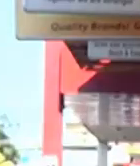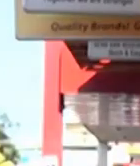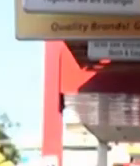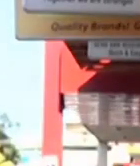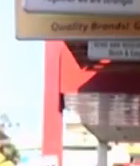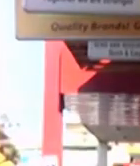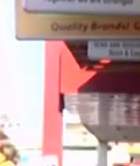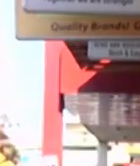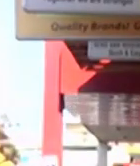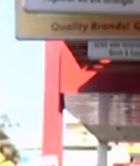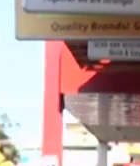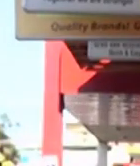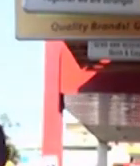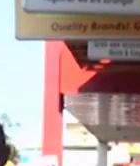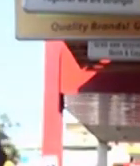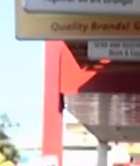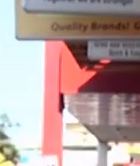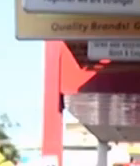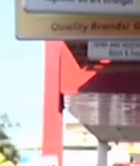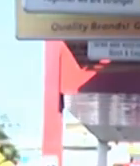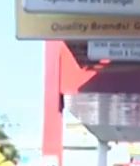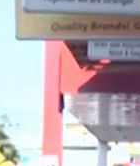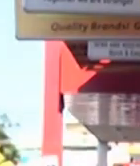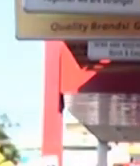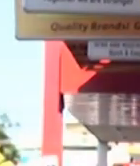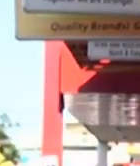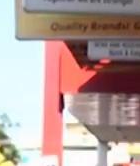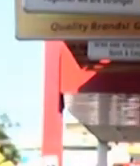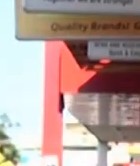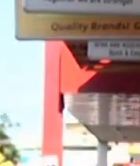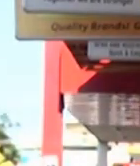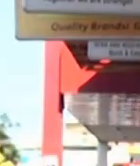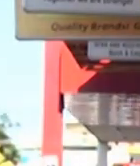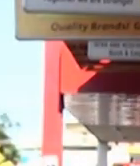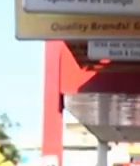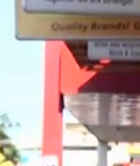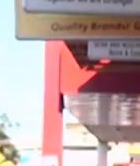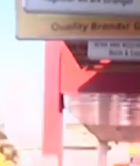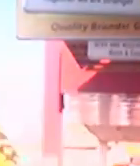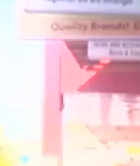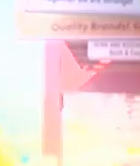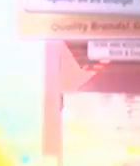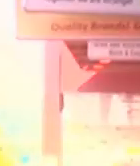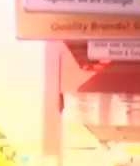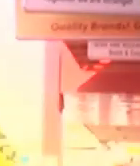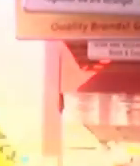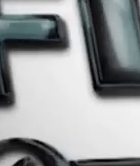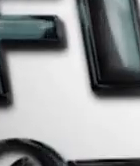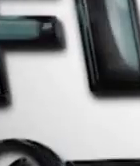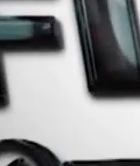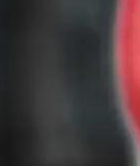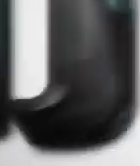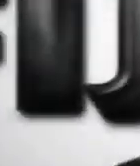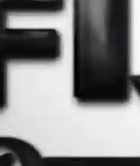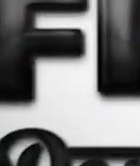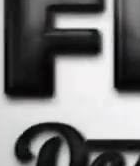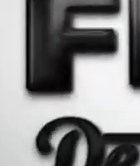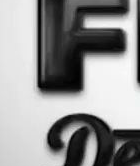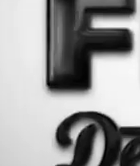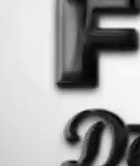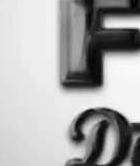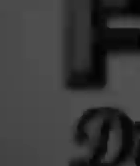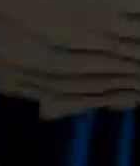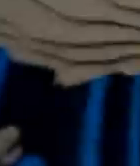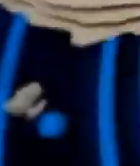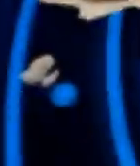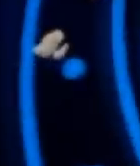Baik tu dia jadi berapa tahu रेडियो फीजी बहुत रेडियो फीजी रोज सुनता हूँ. रेडियो फीजी 2 देश